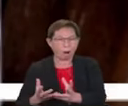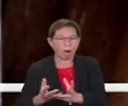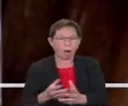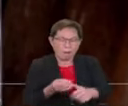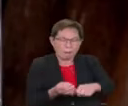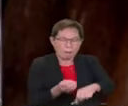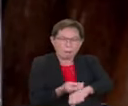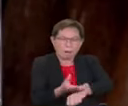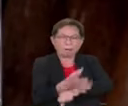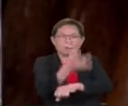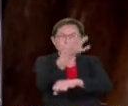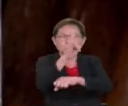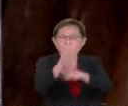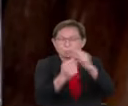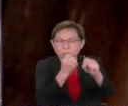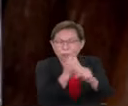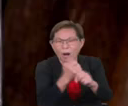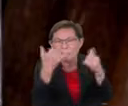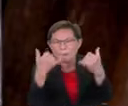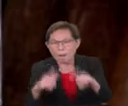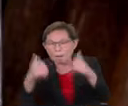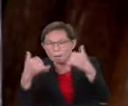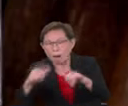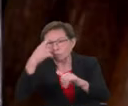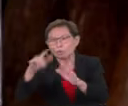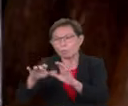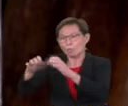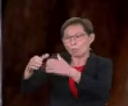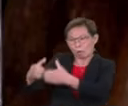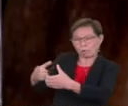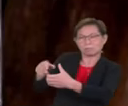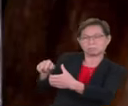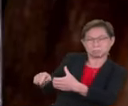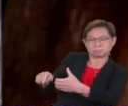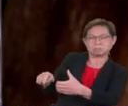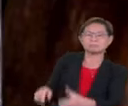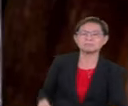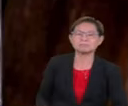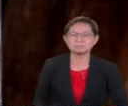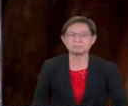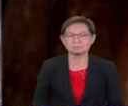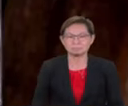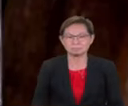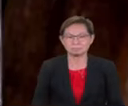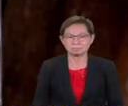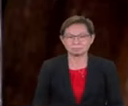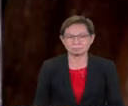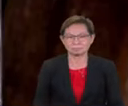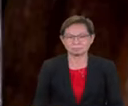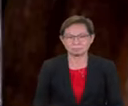menghabiskan 17 tahun bermain untuk pasukan New York Yankees.